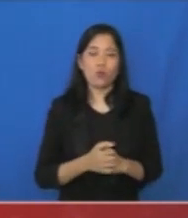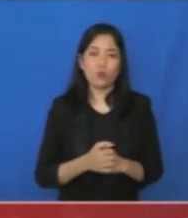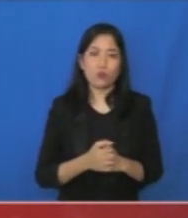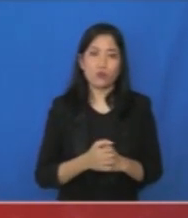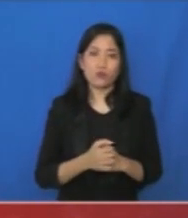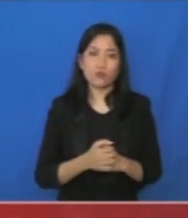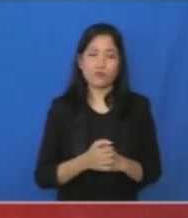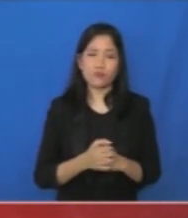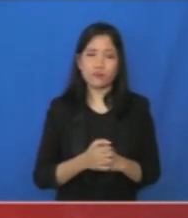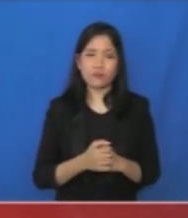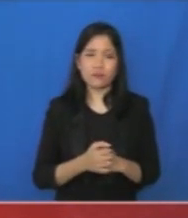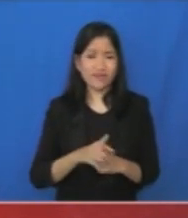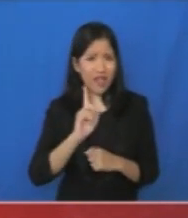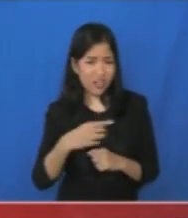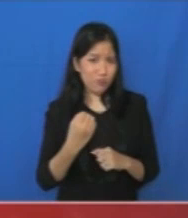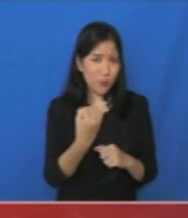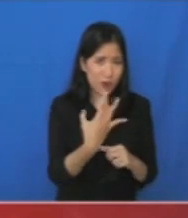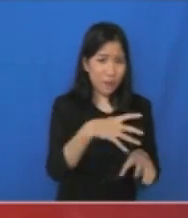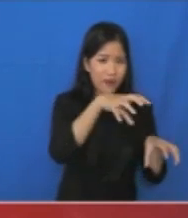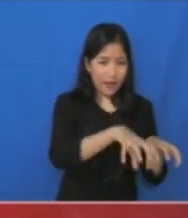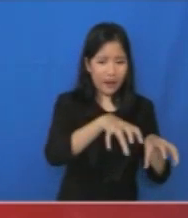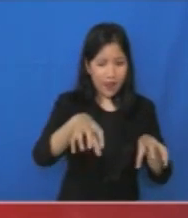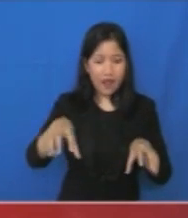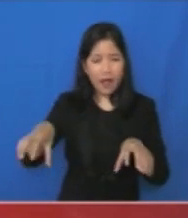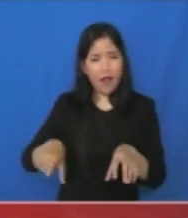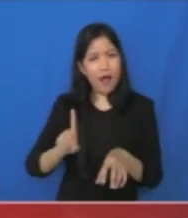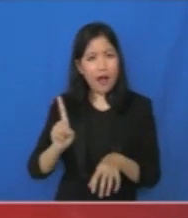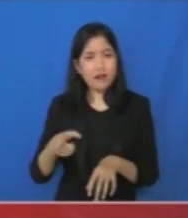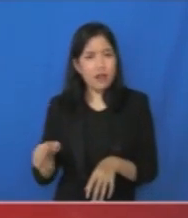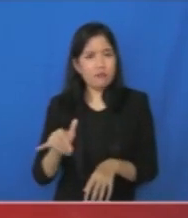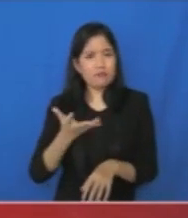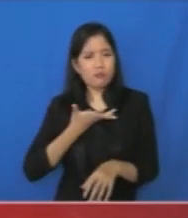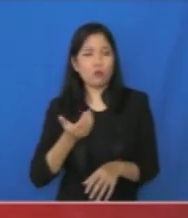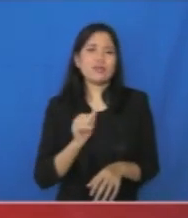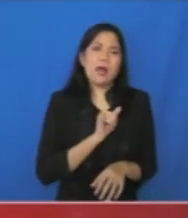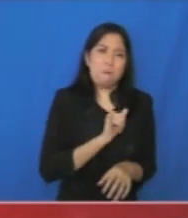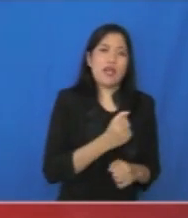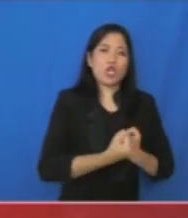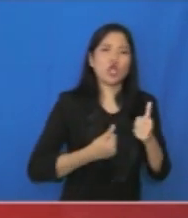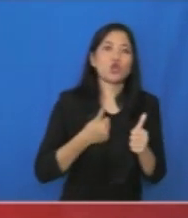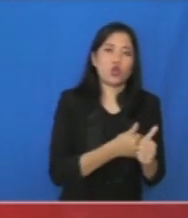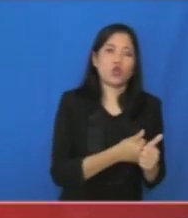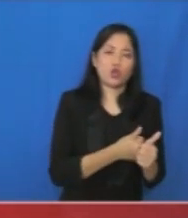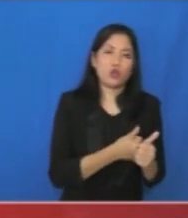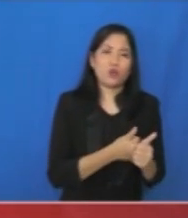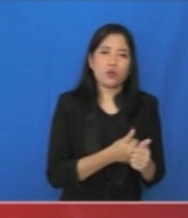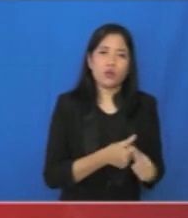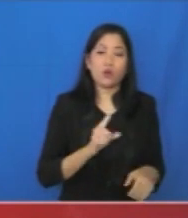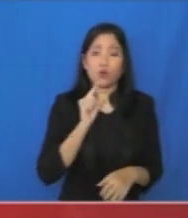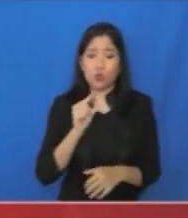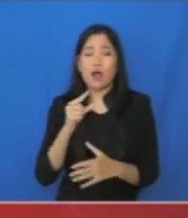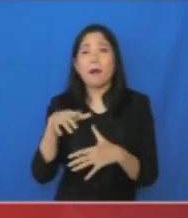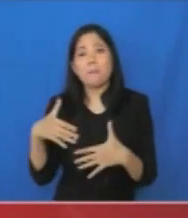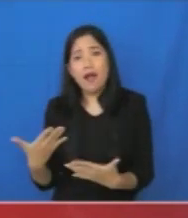Sudah barang tentu beberapa daerah juga akan melakukan hal yang sama dalam rangka untuk melakukan